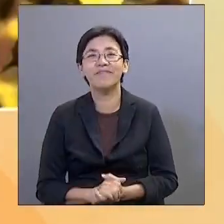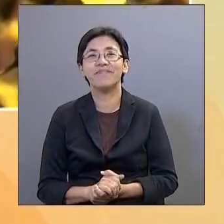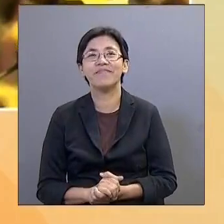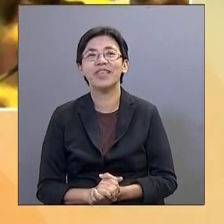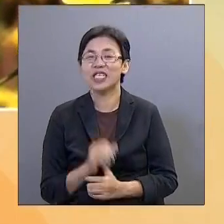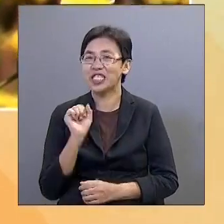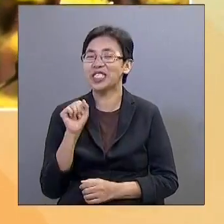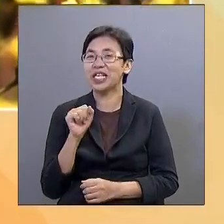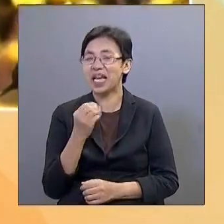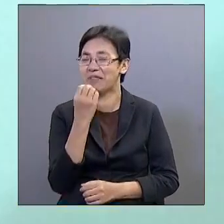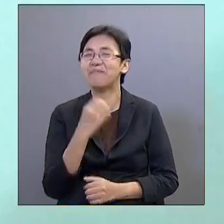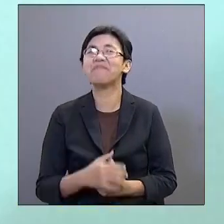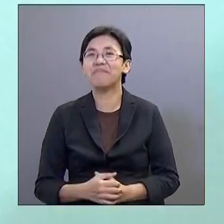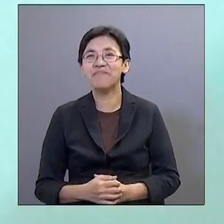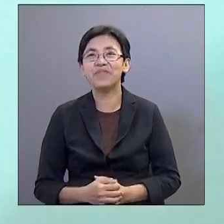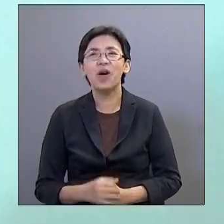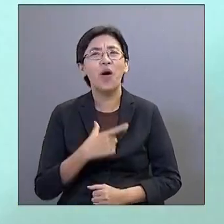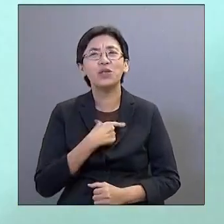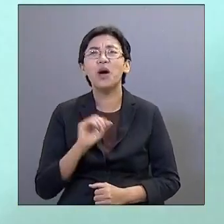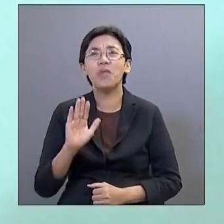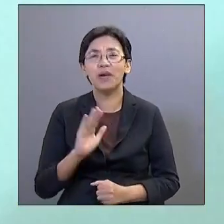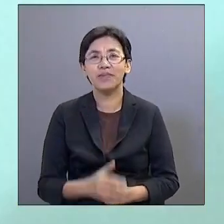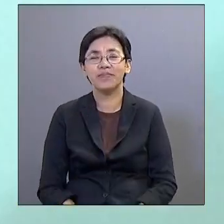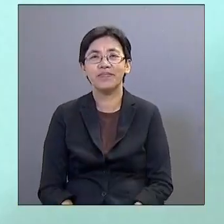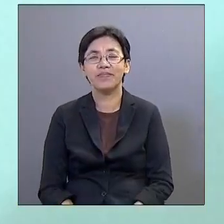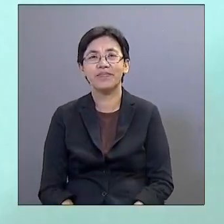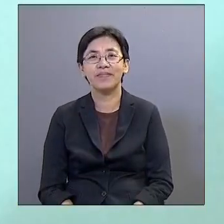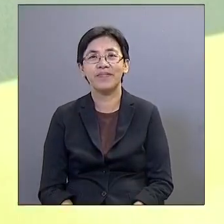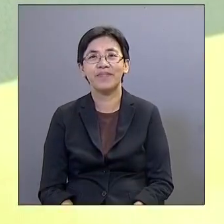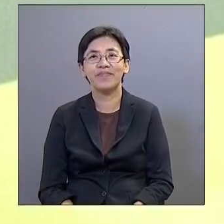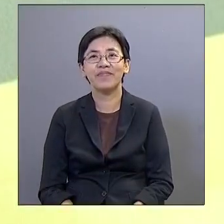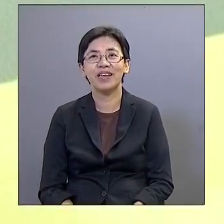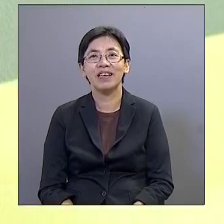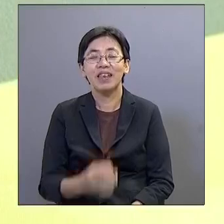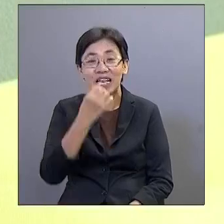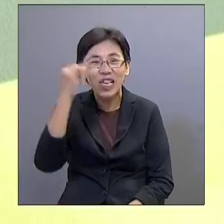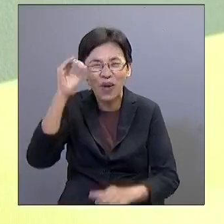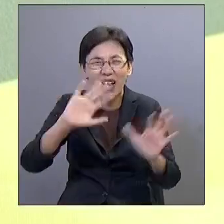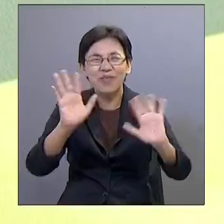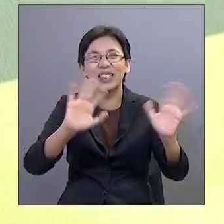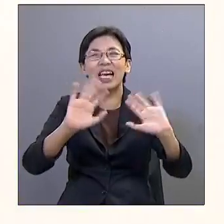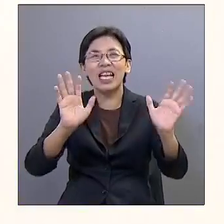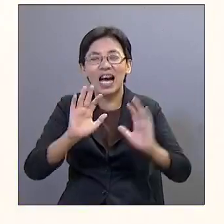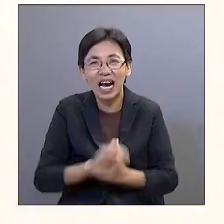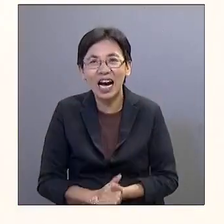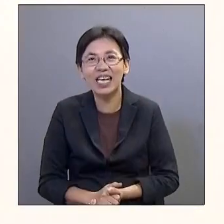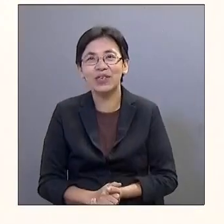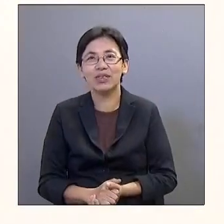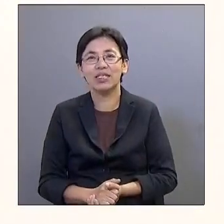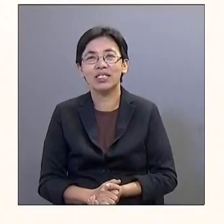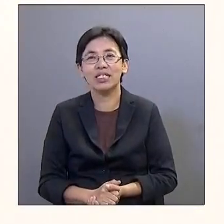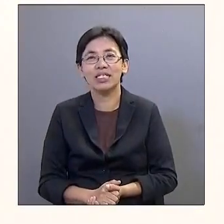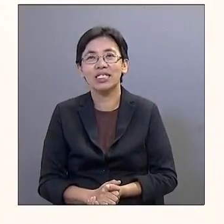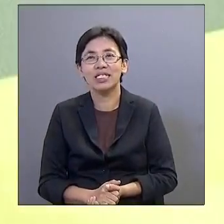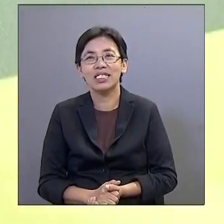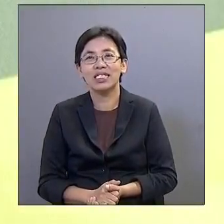ใช่ใช่ใช่เขาชอบเลยนะคุณผู้ชม เมื่อกี้นึกว่าบอกว่าเป็นกินควายขี่หมู ไม่ใช่ไม่ใช่กินควายขี่หมูกรอบได้ยังไงล่ะผ